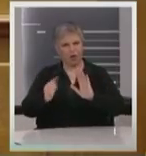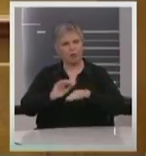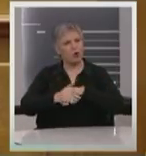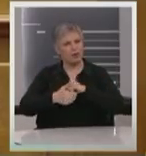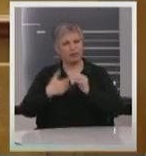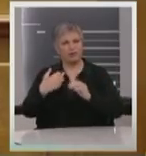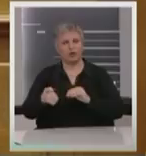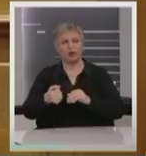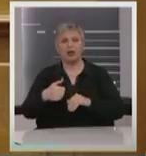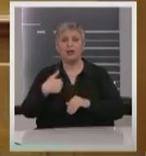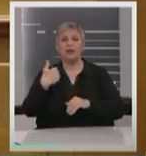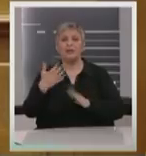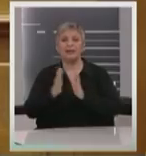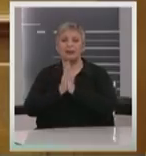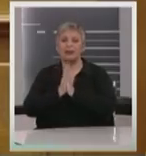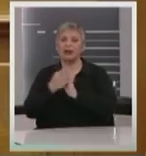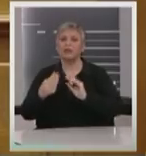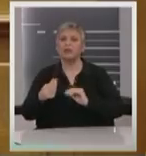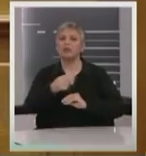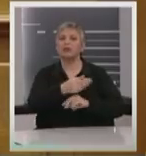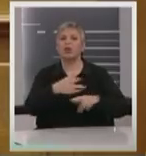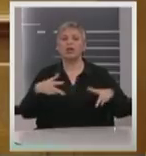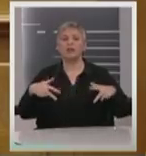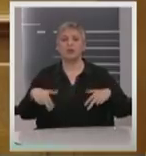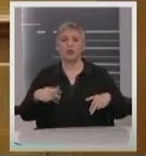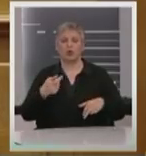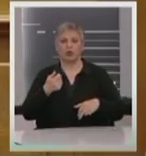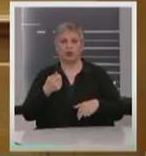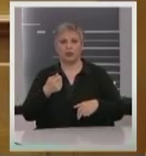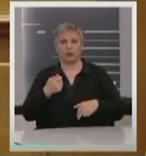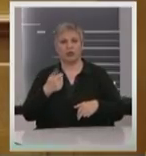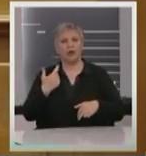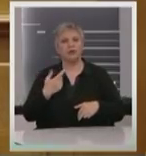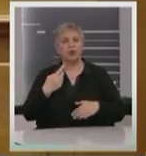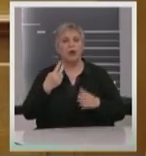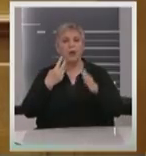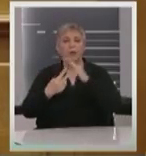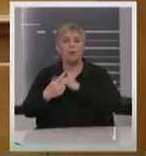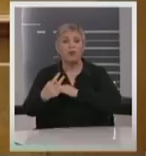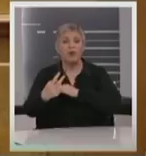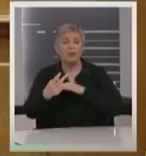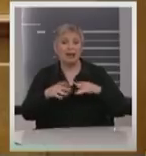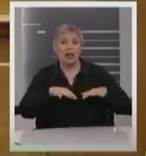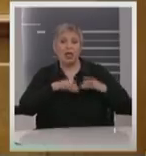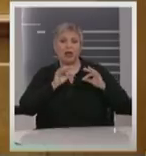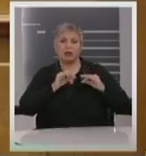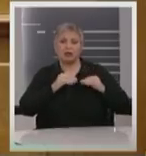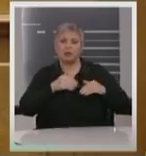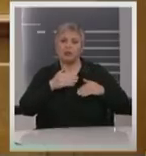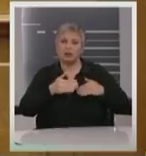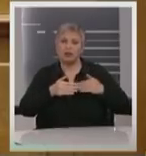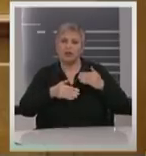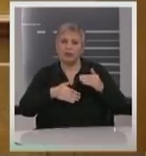ο οποίος δείχνει ποιες ήταν οι αρχικές προβλέψεις ανάπτυξης Και πώς αυτοί, κύριε Τσακαλώτε, οι